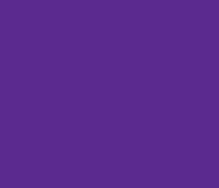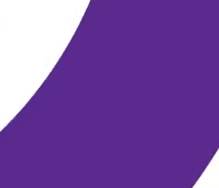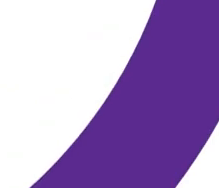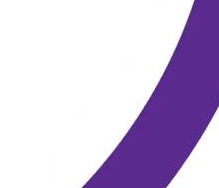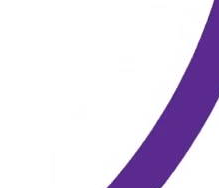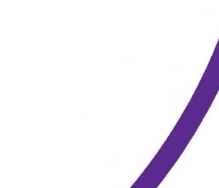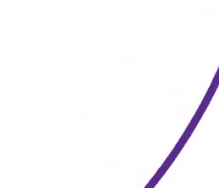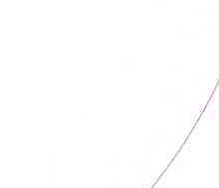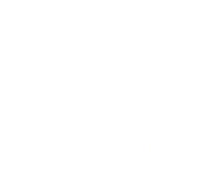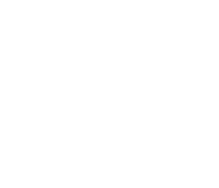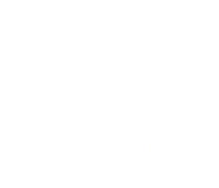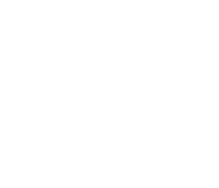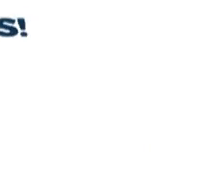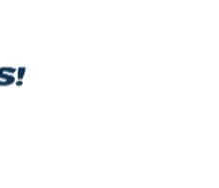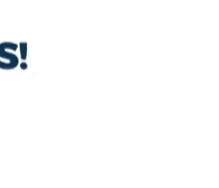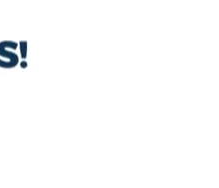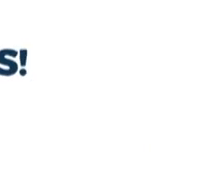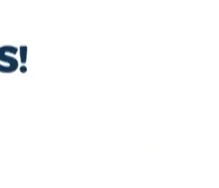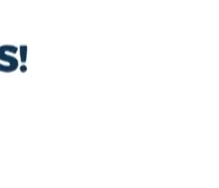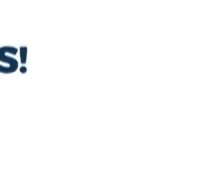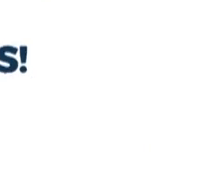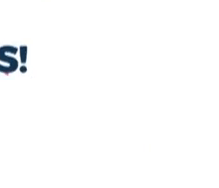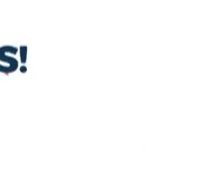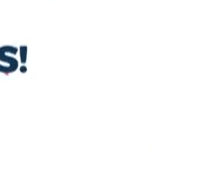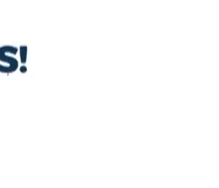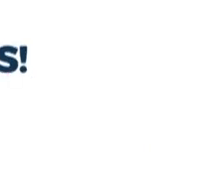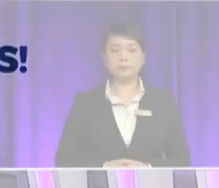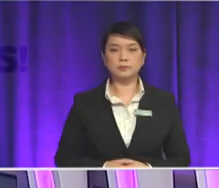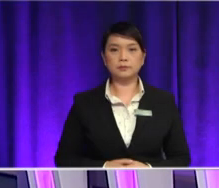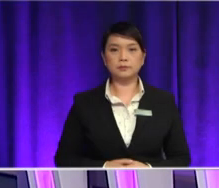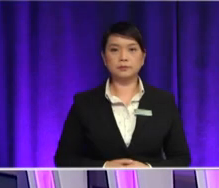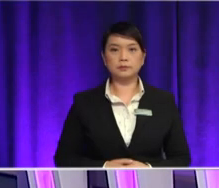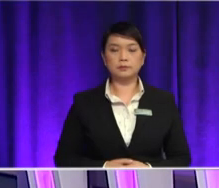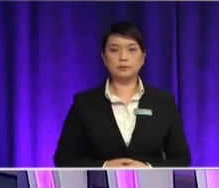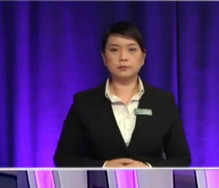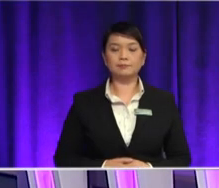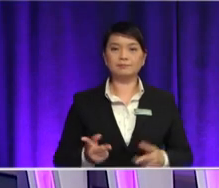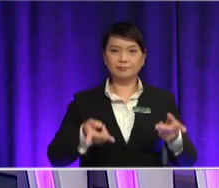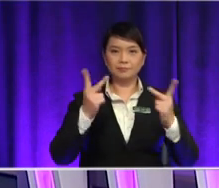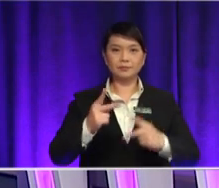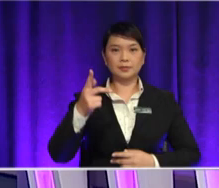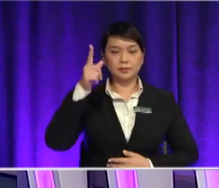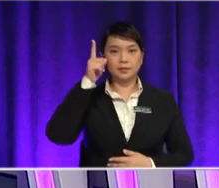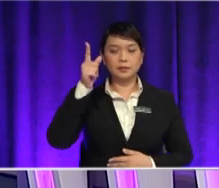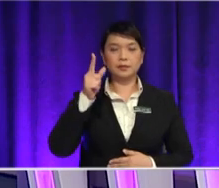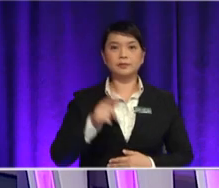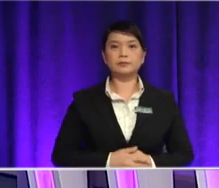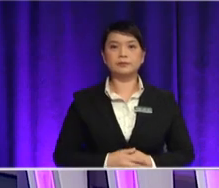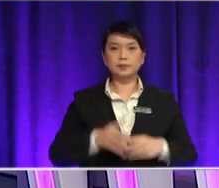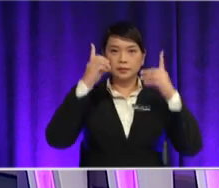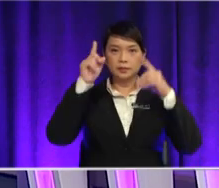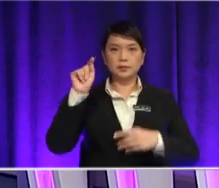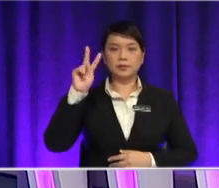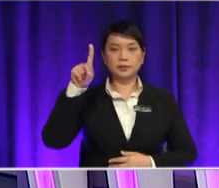KPM. kembali menonton slot menengah atas di Didik